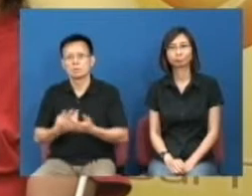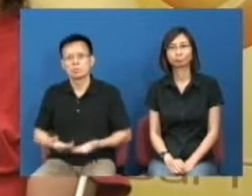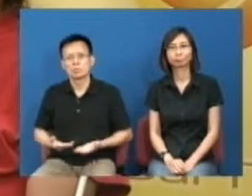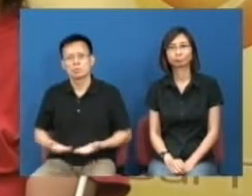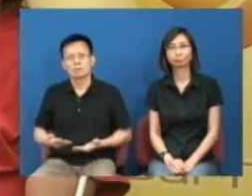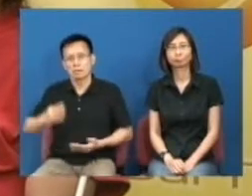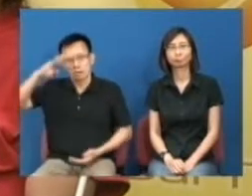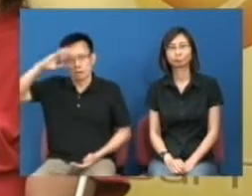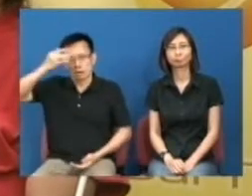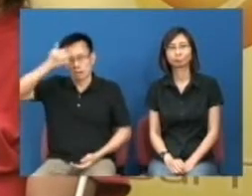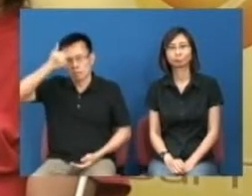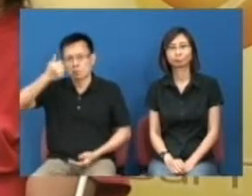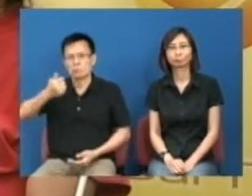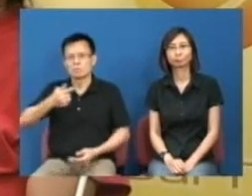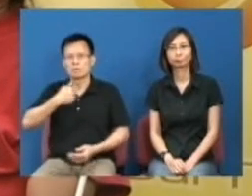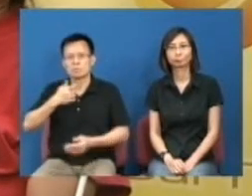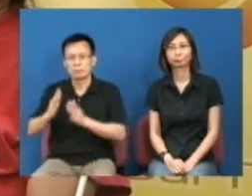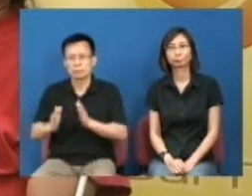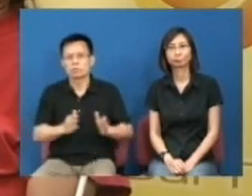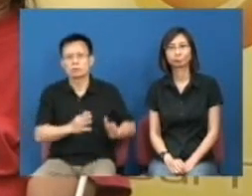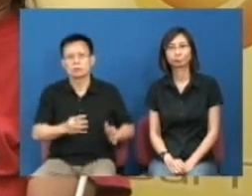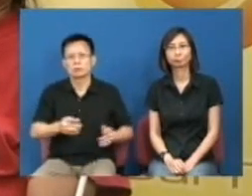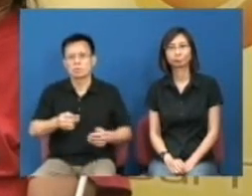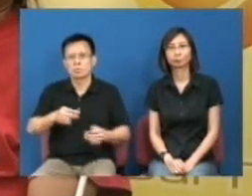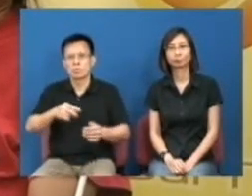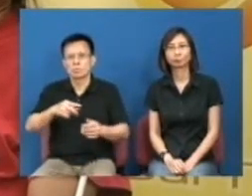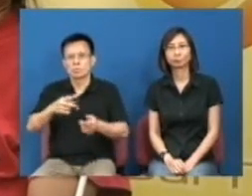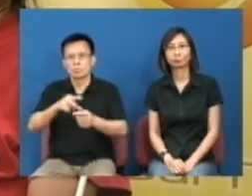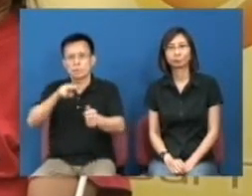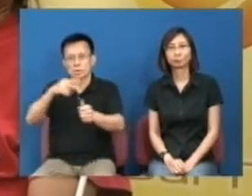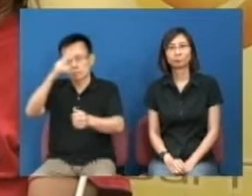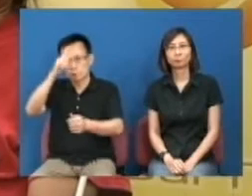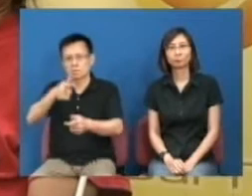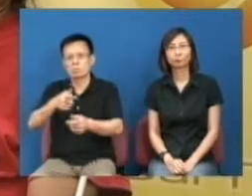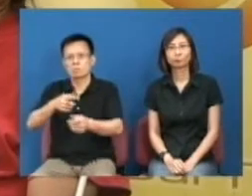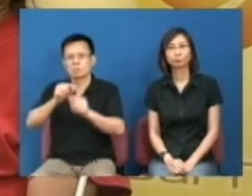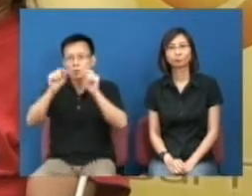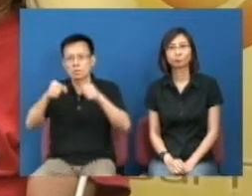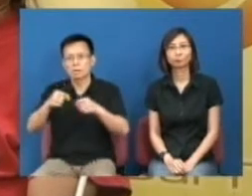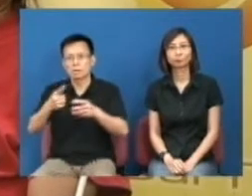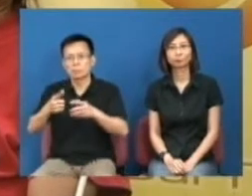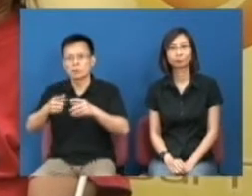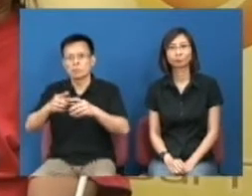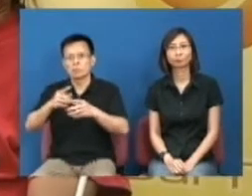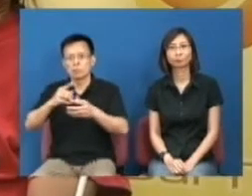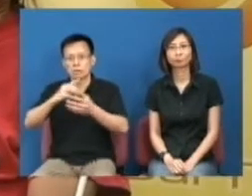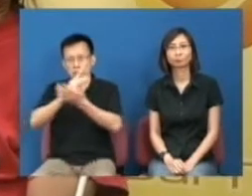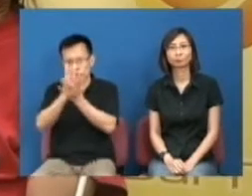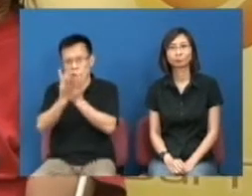曾偉雄要處理咁多嘅治安問題，佢唔係處理咗先係咪啊？香港大把治安問題